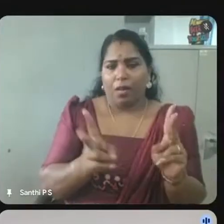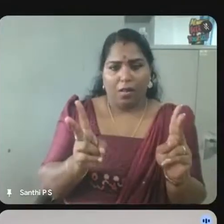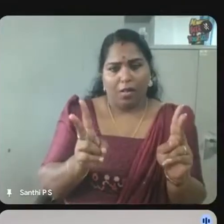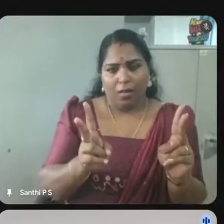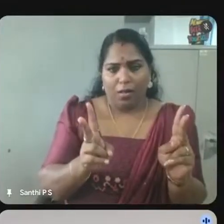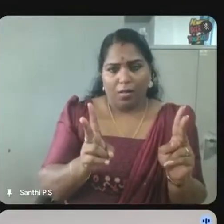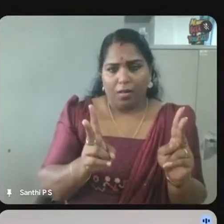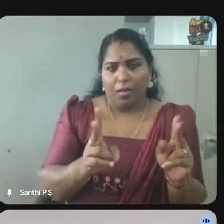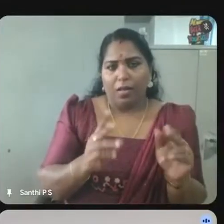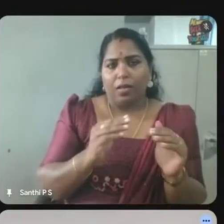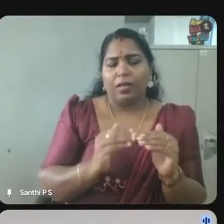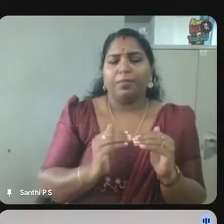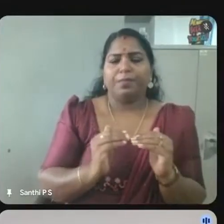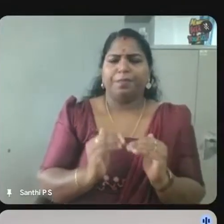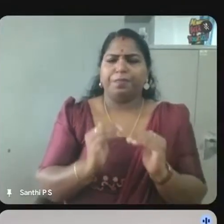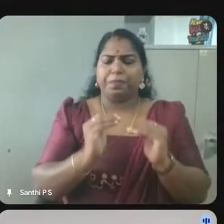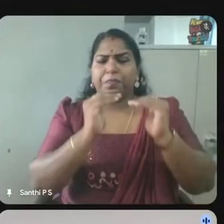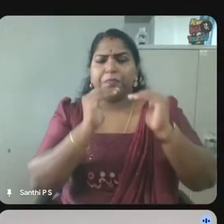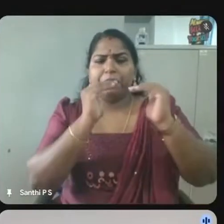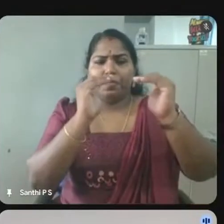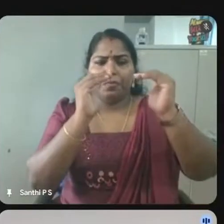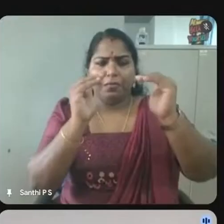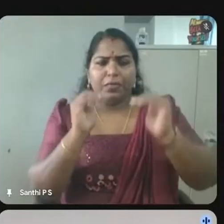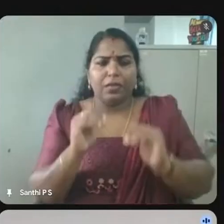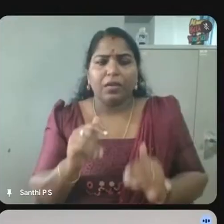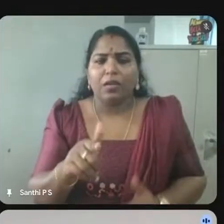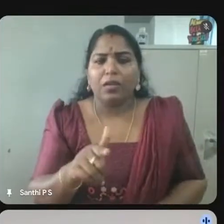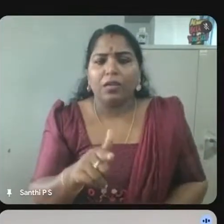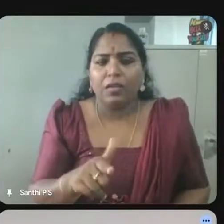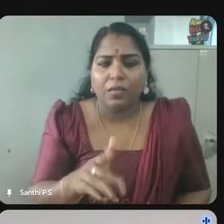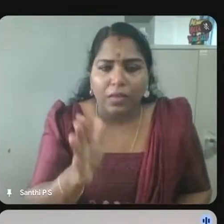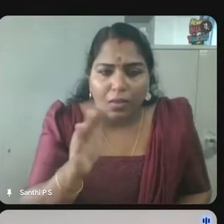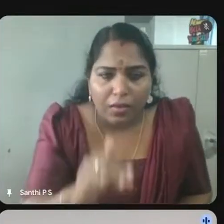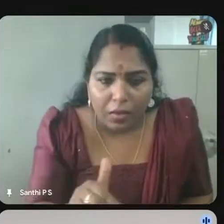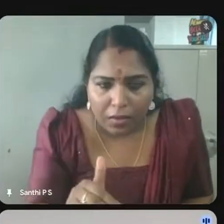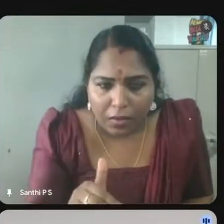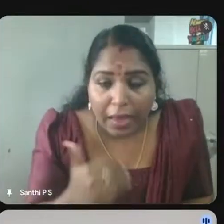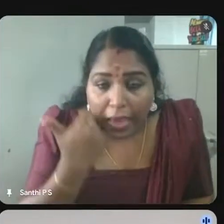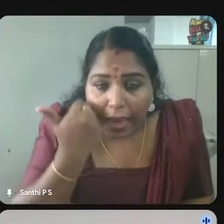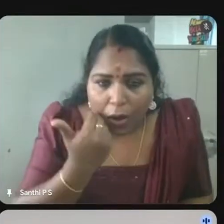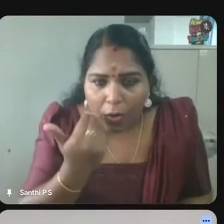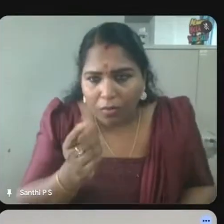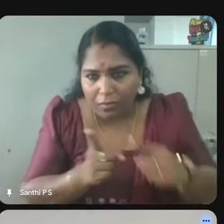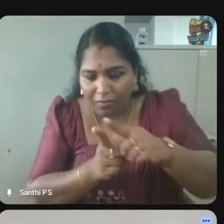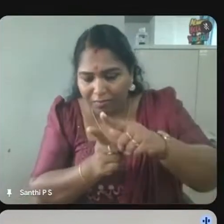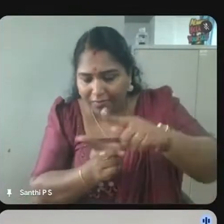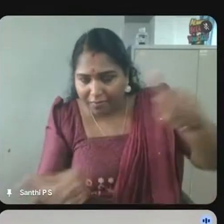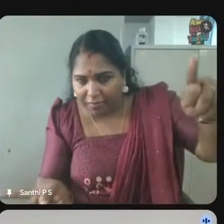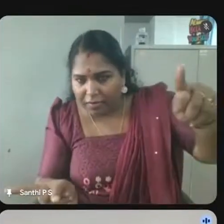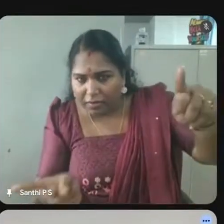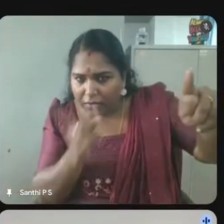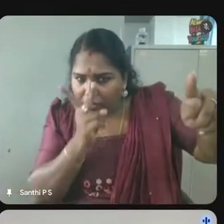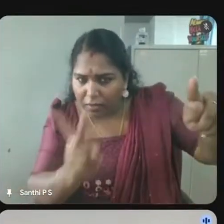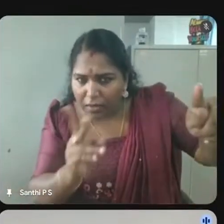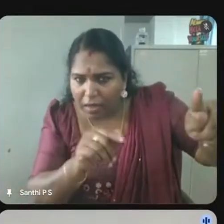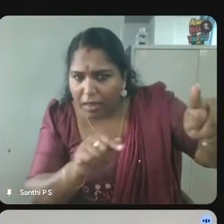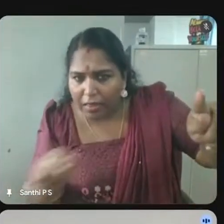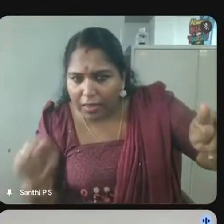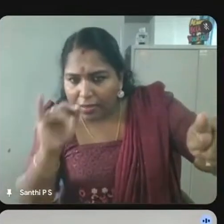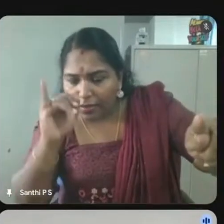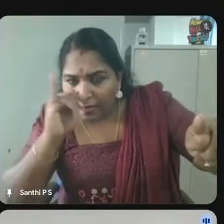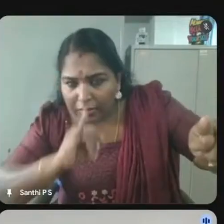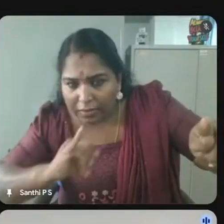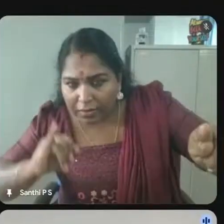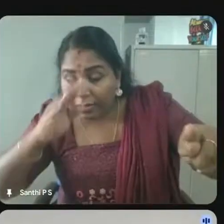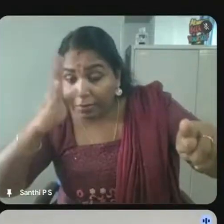കുറച്ച് മുകളിലോട്ട് പോകുമ്പോൾ ആ മഞ്ഞയുടെ ഒരു 2 ആരോ നിങ്ങൾക്ക് കാണാം. അതിൽ താഴത്തെ ആരോ ആണ് 6/18 എന്ന് പറയുന്നത്. അപ്പൊ അവിടെ